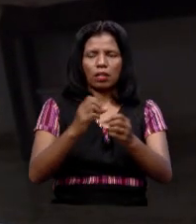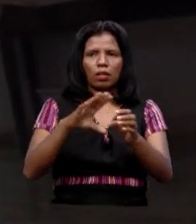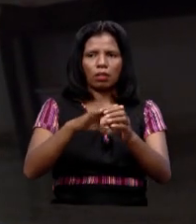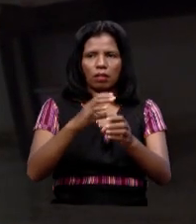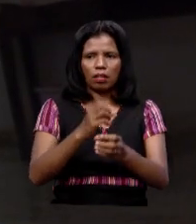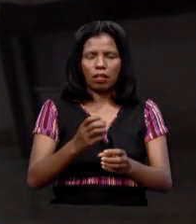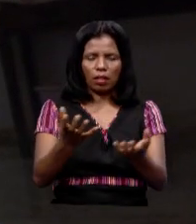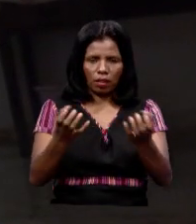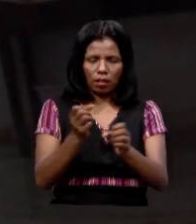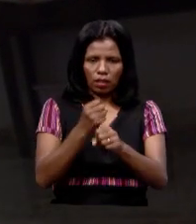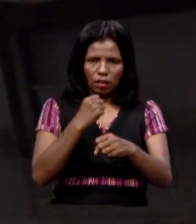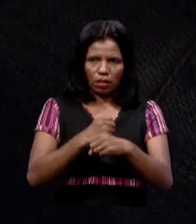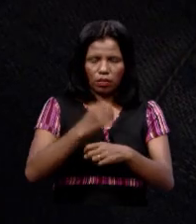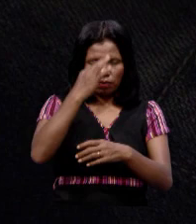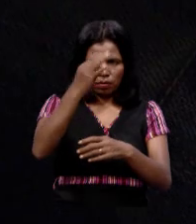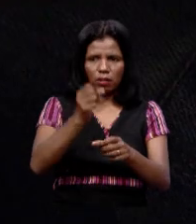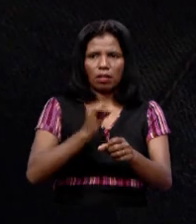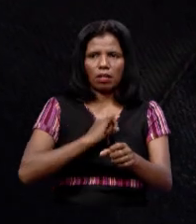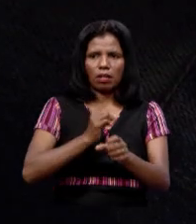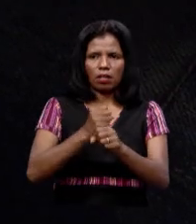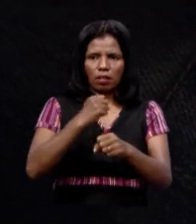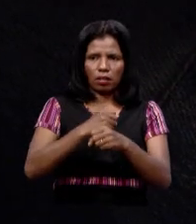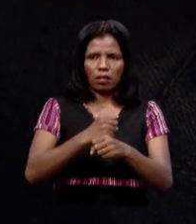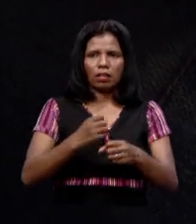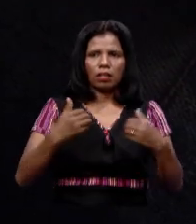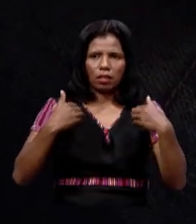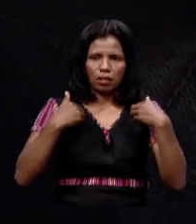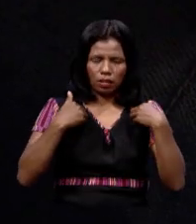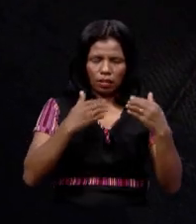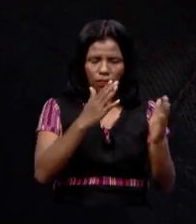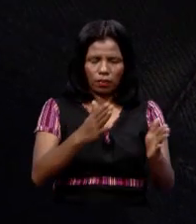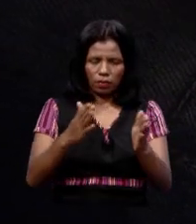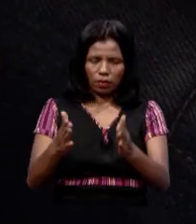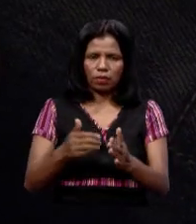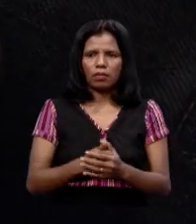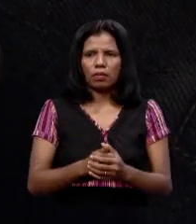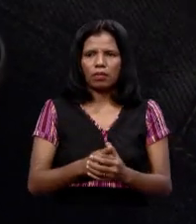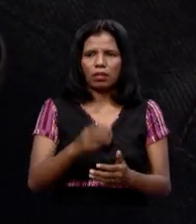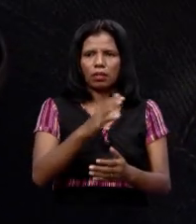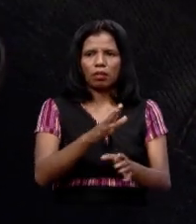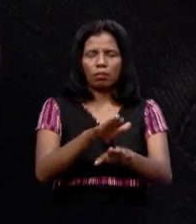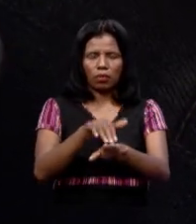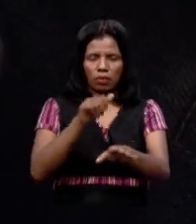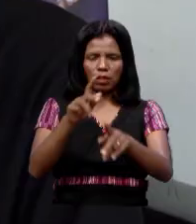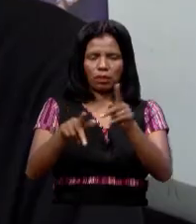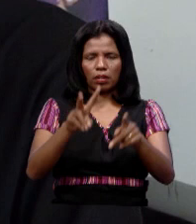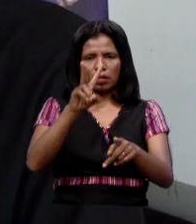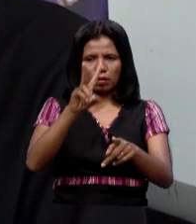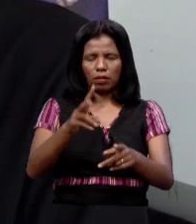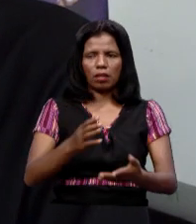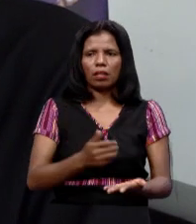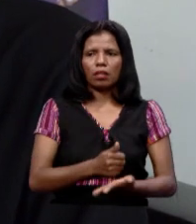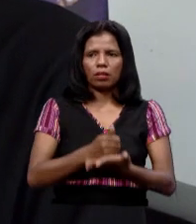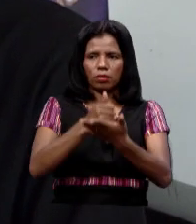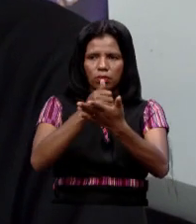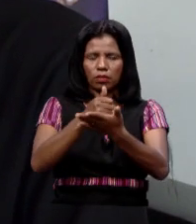boy ni akara kita ne putu mahau mesak hamus ya plano atu lo ke negosi ne presija mus rekrut tang ema na in ruas ne perlu ria zuda